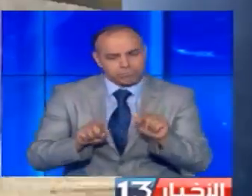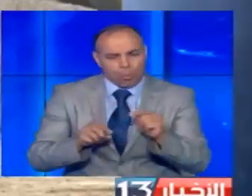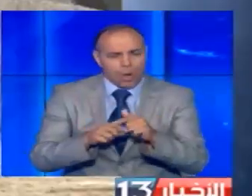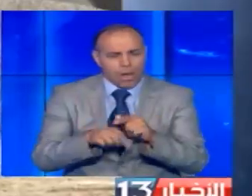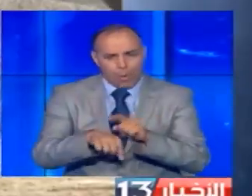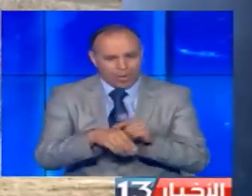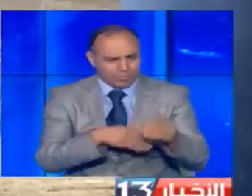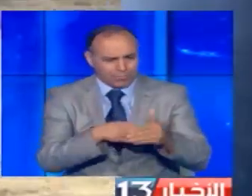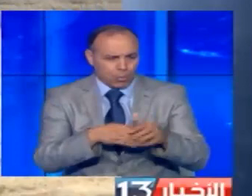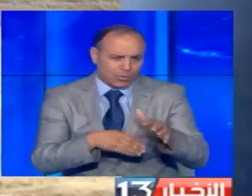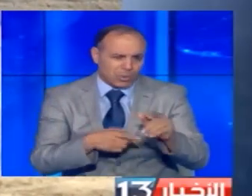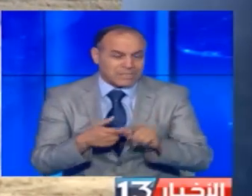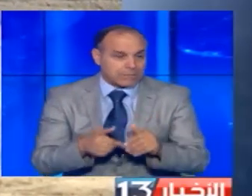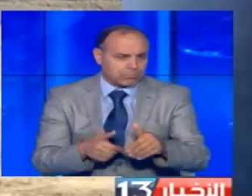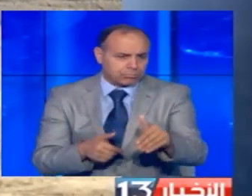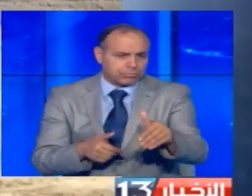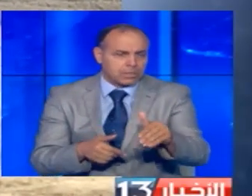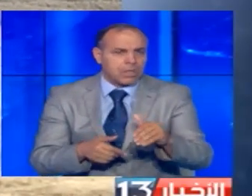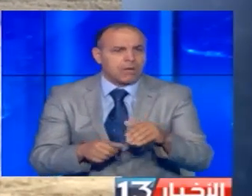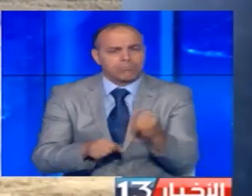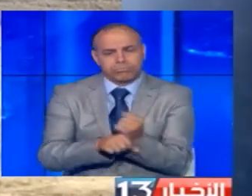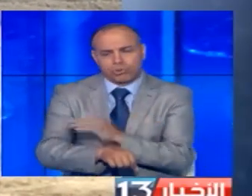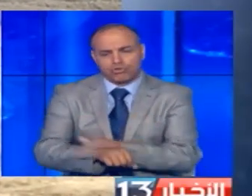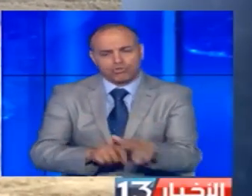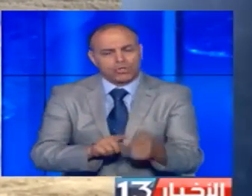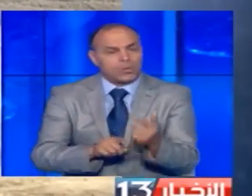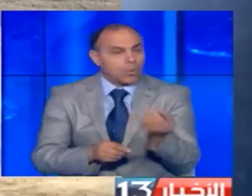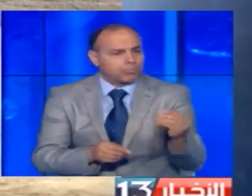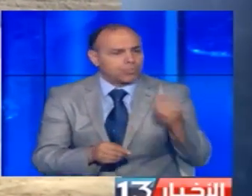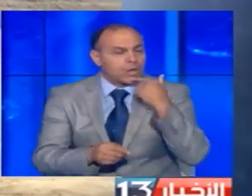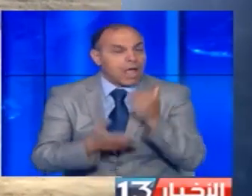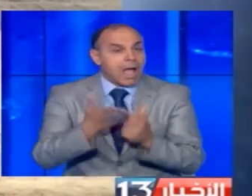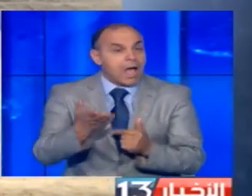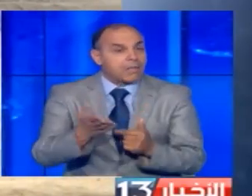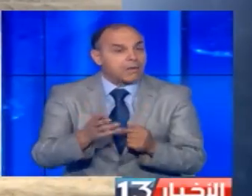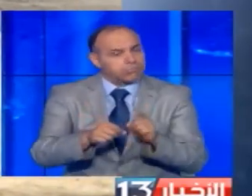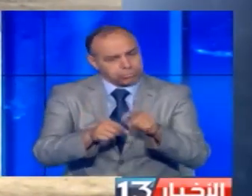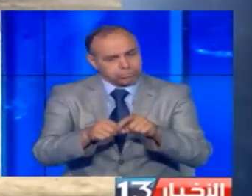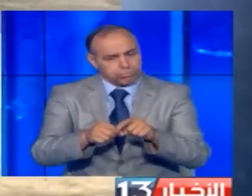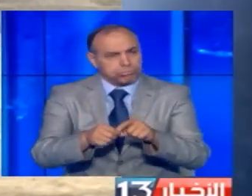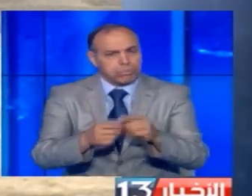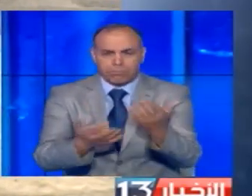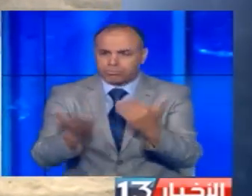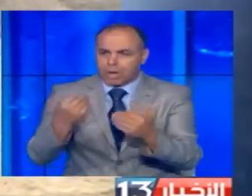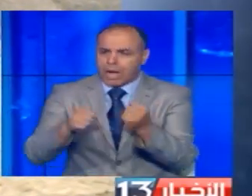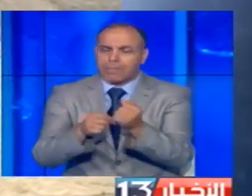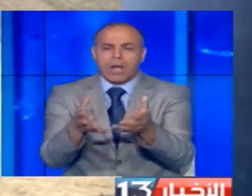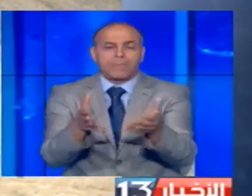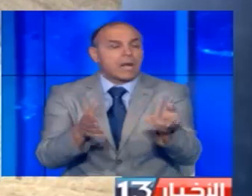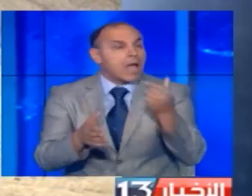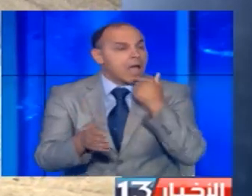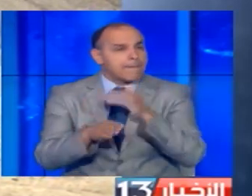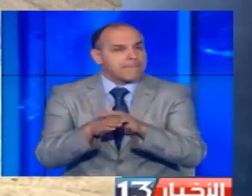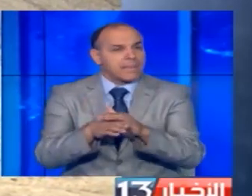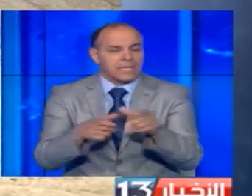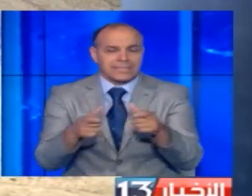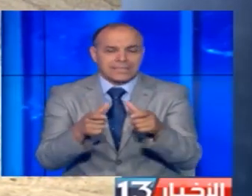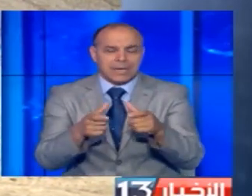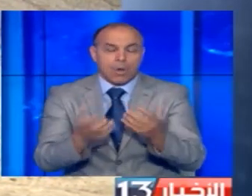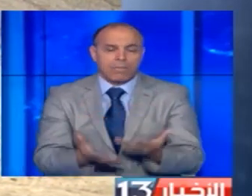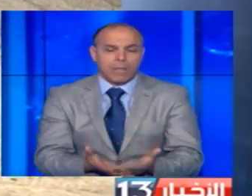المدى القصير والمتوسط مواطن الشغل المهمه فضلا على انه سيسهم في جلب ستمارس كبرى في مجال الصناعات